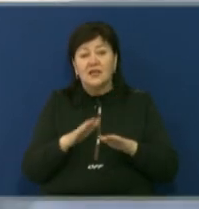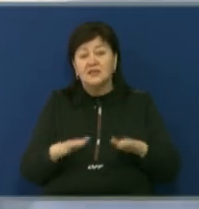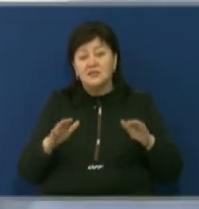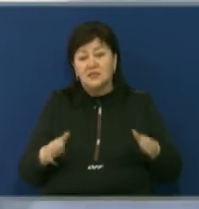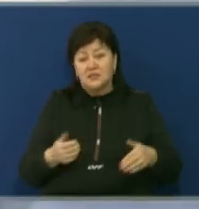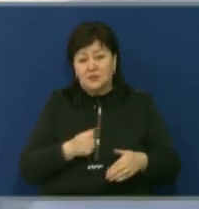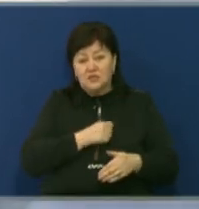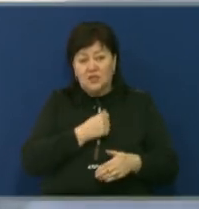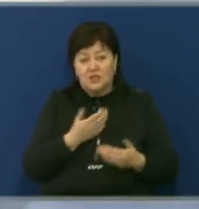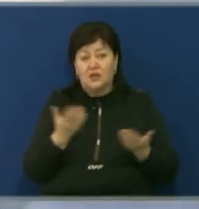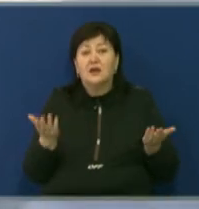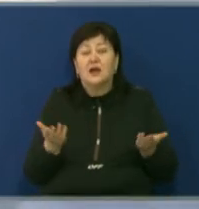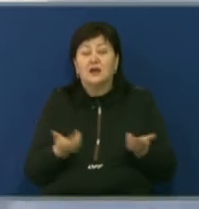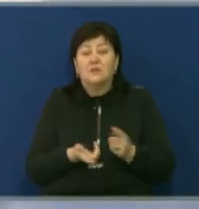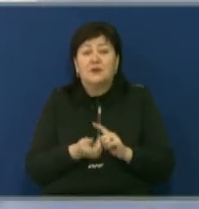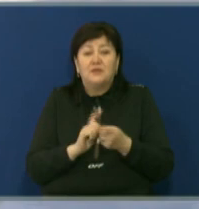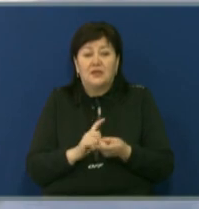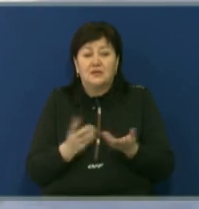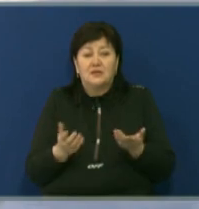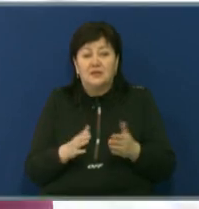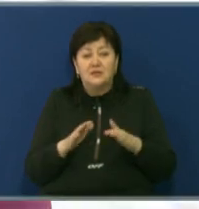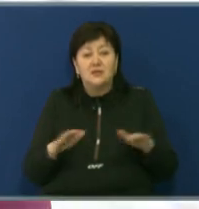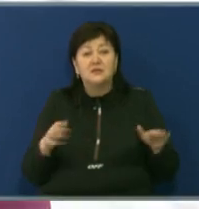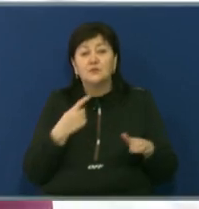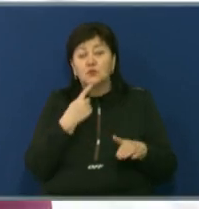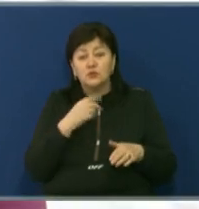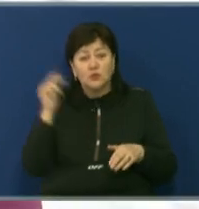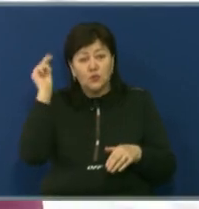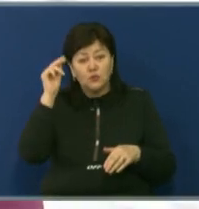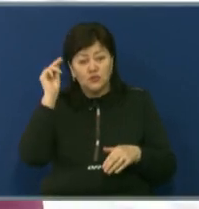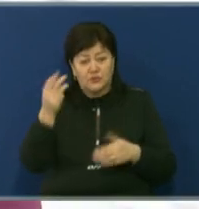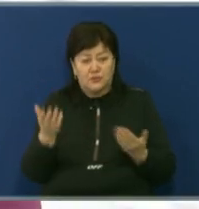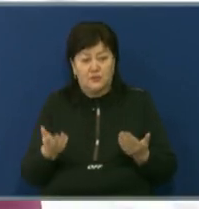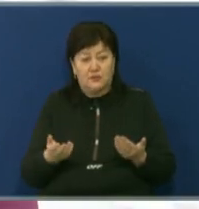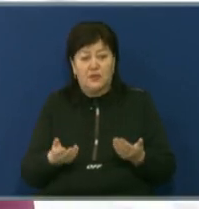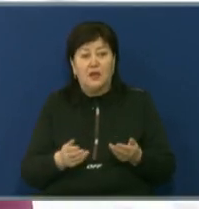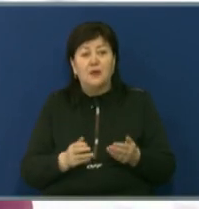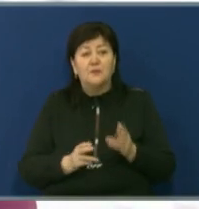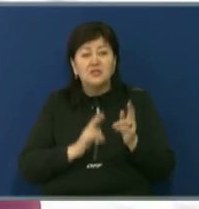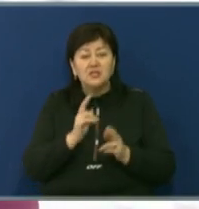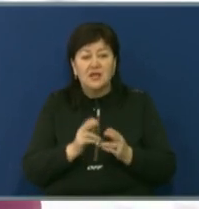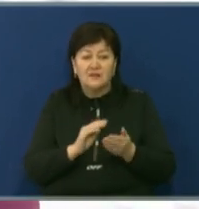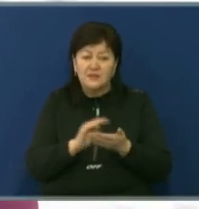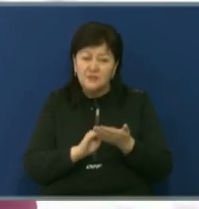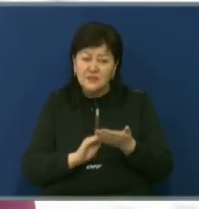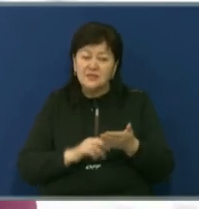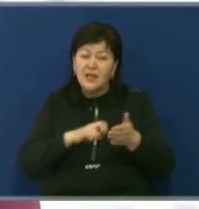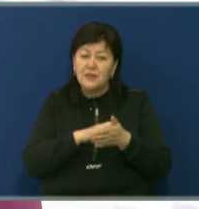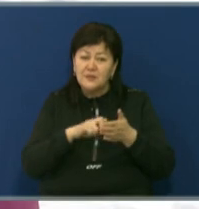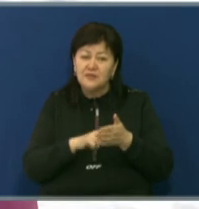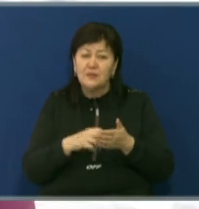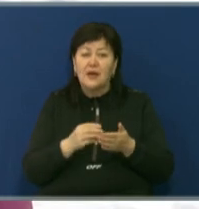бір көліктің екіншісіне ауысуға тура келетін балаларға қиын. Біз қанша жазбаған жеріміз жоқ, акиматқа да бәр жерге барып